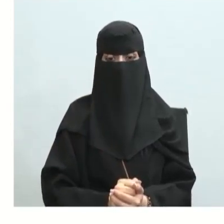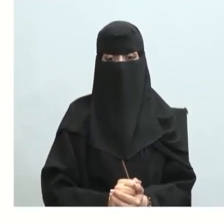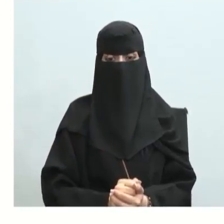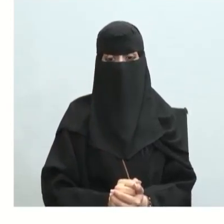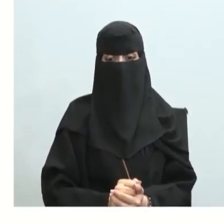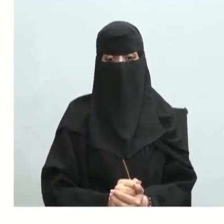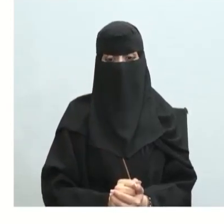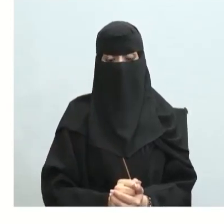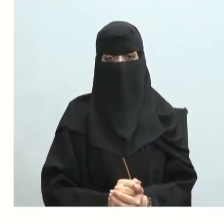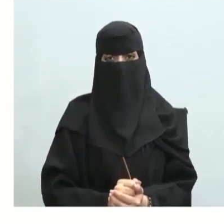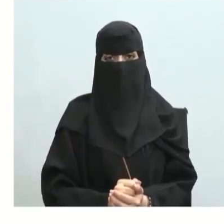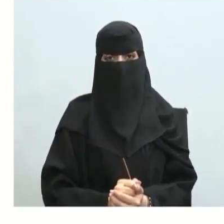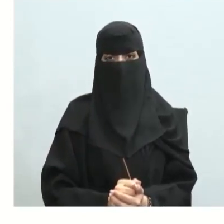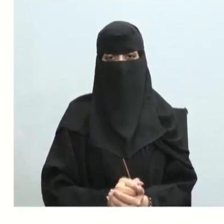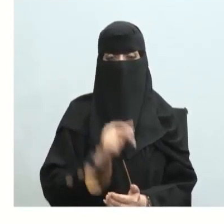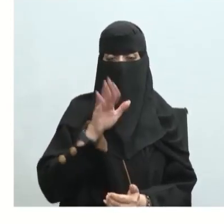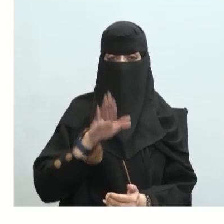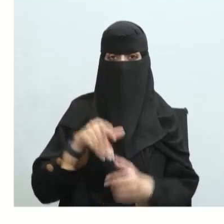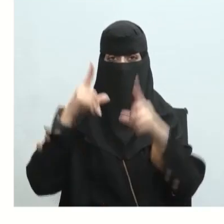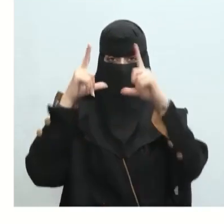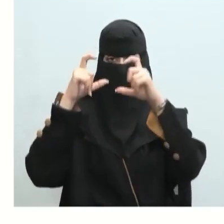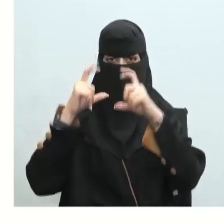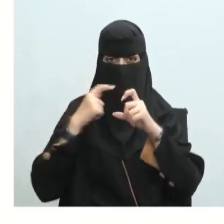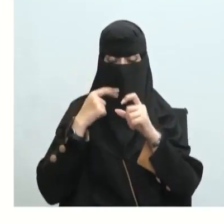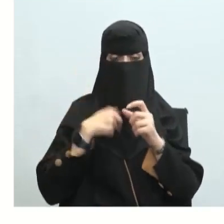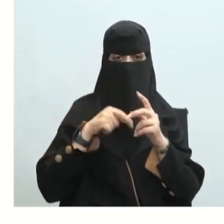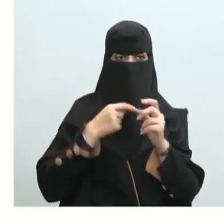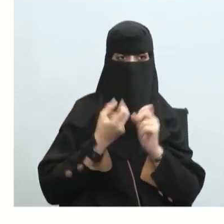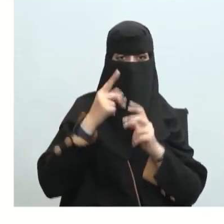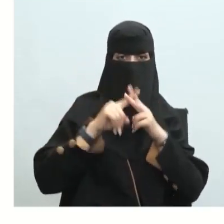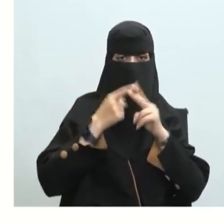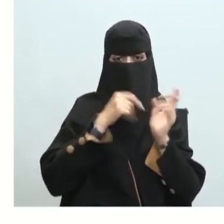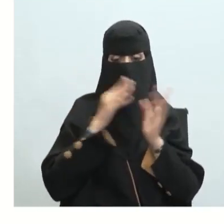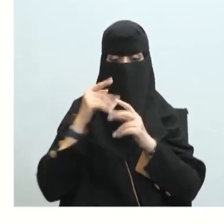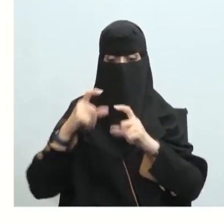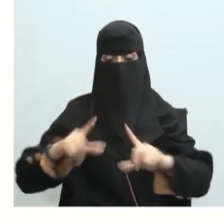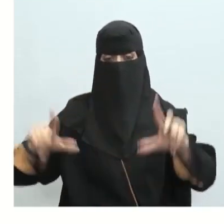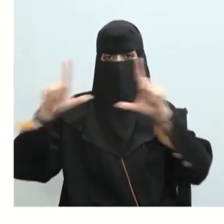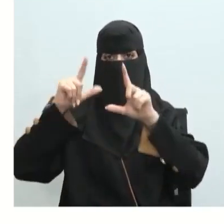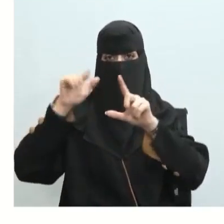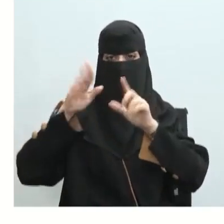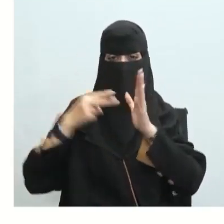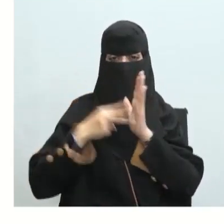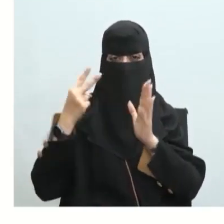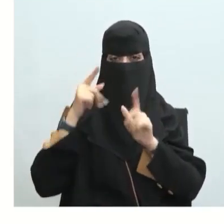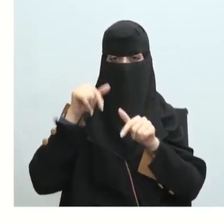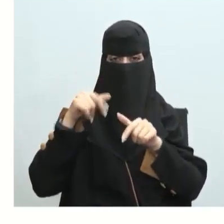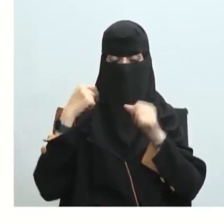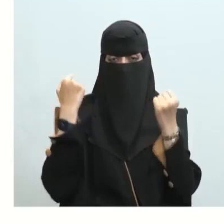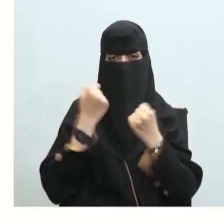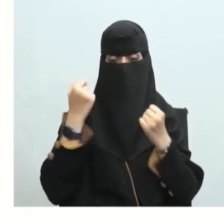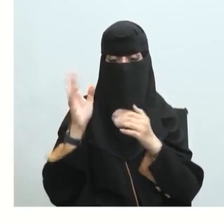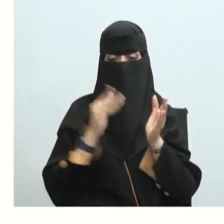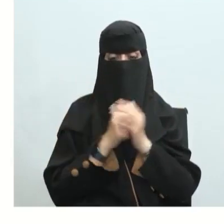جميل هنا امامك الان صوره لمنتج صناعي واخرى لشعار شعار معهد تدريبي صوره لمنتج